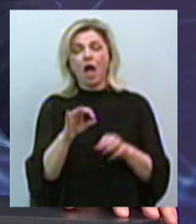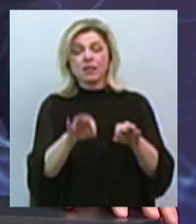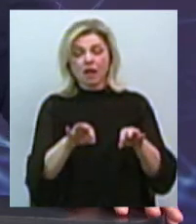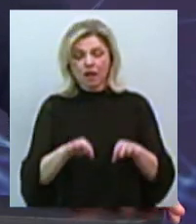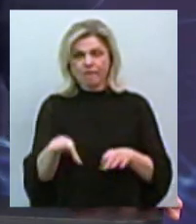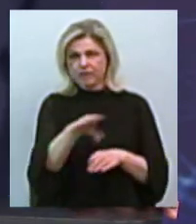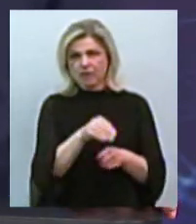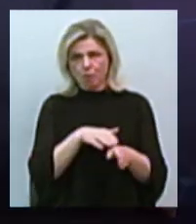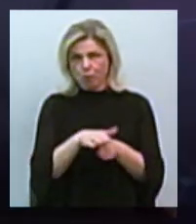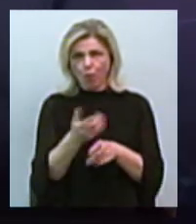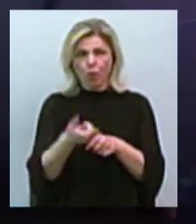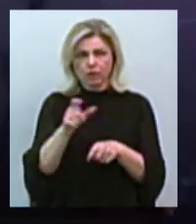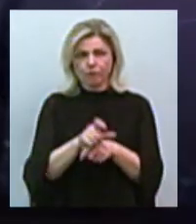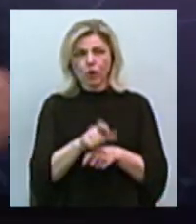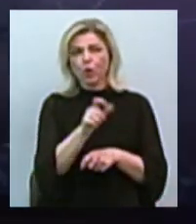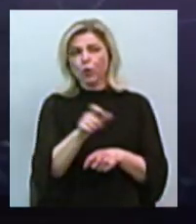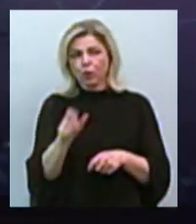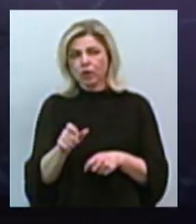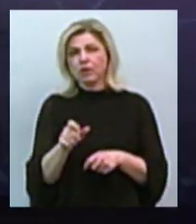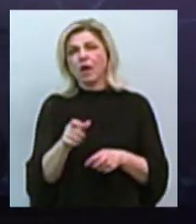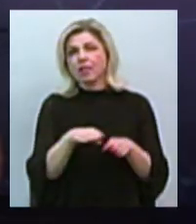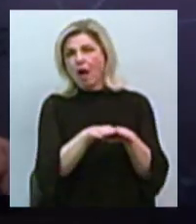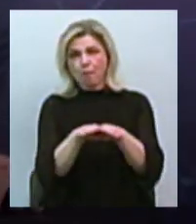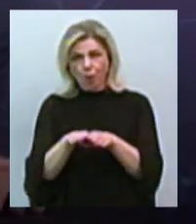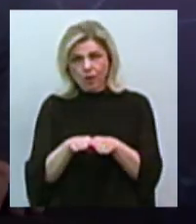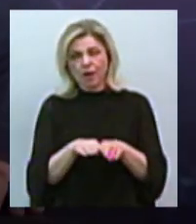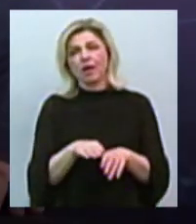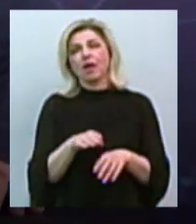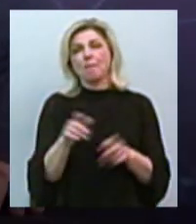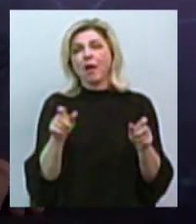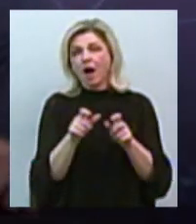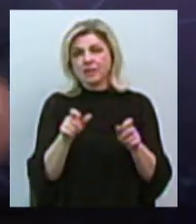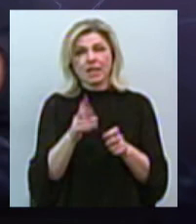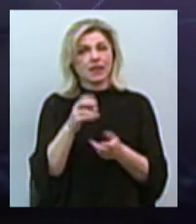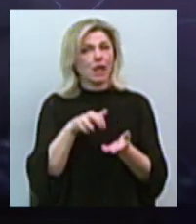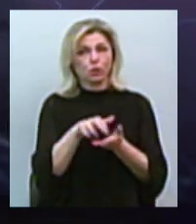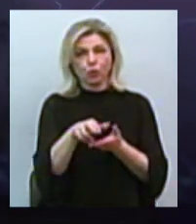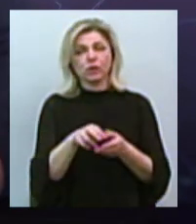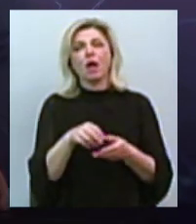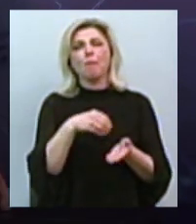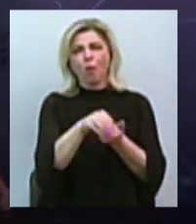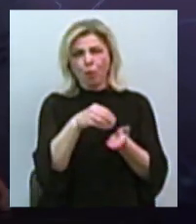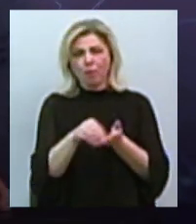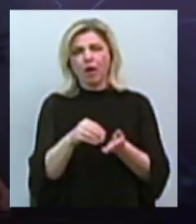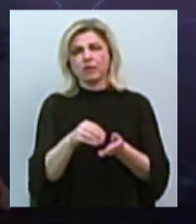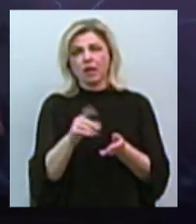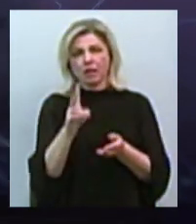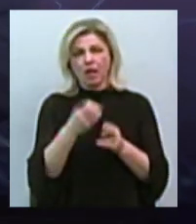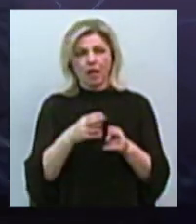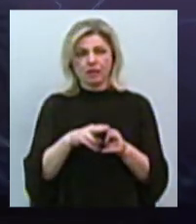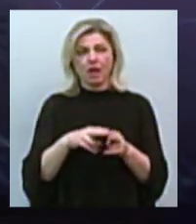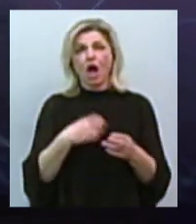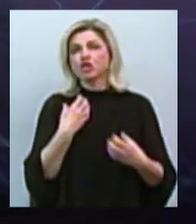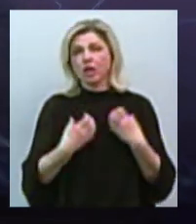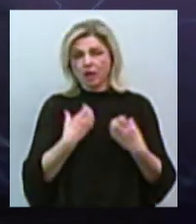переповнені. Тобто люди з яким-то стандартним набором зараз в магазин практично не йдуть. Беруть дійсно на волні цього ажіотажу. Але треба